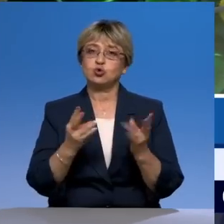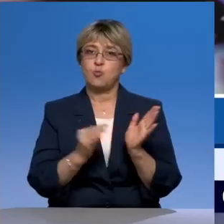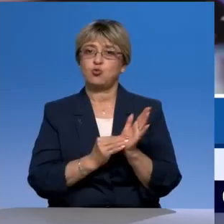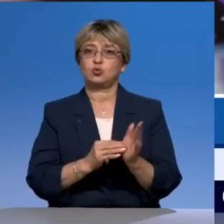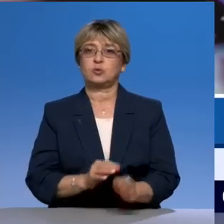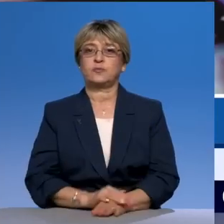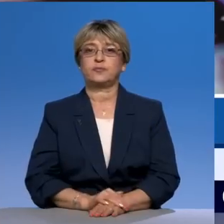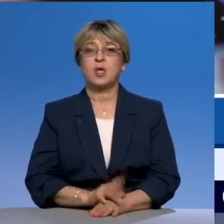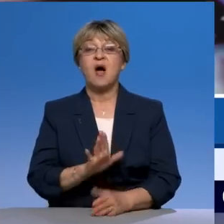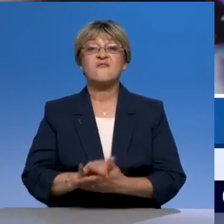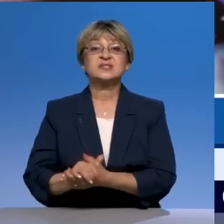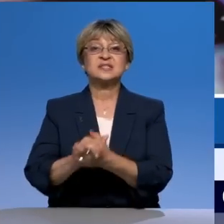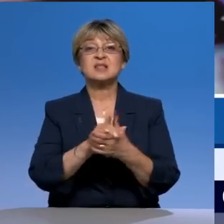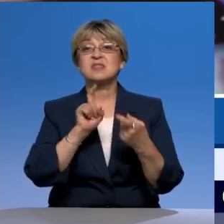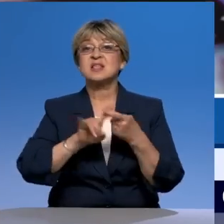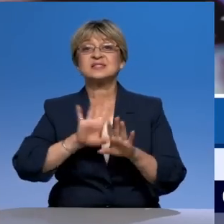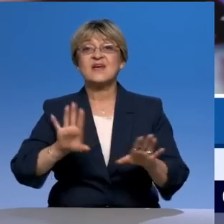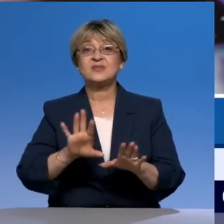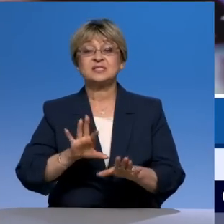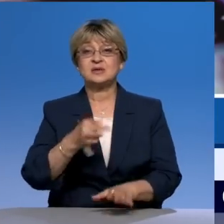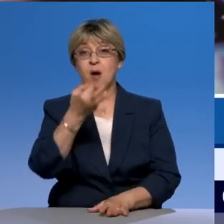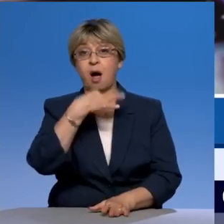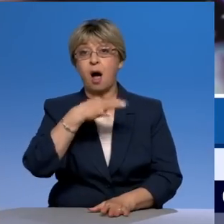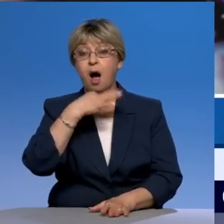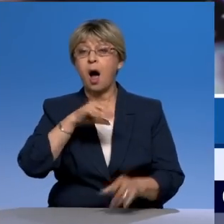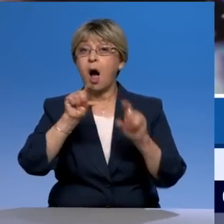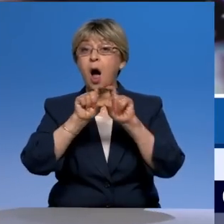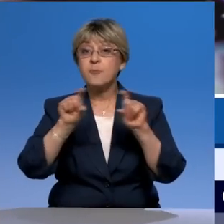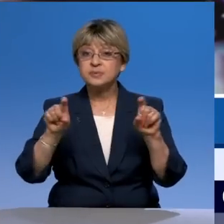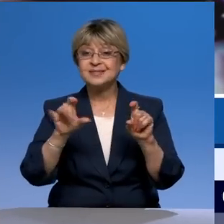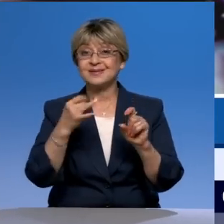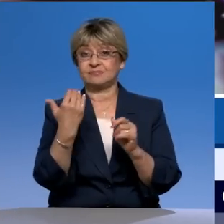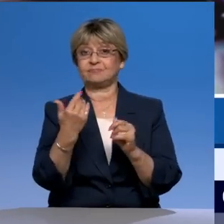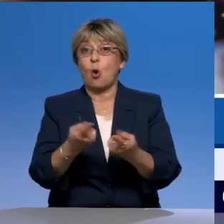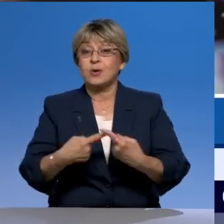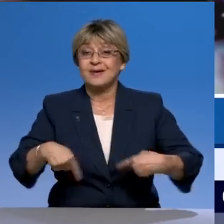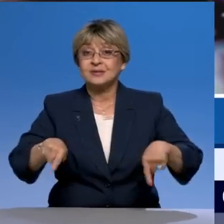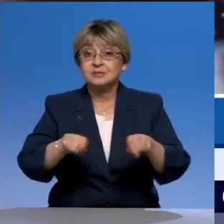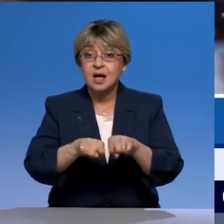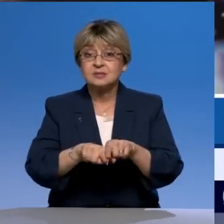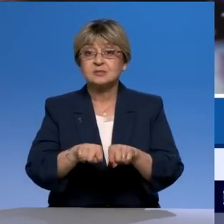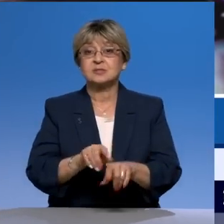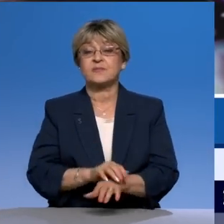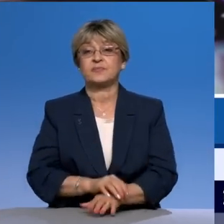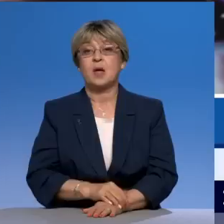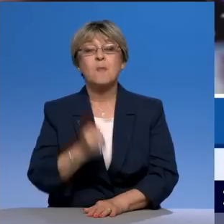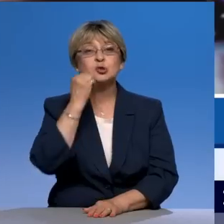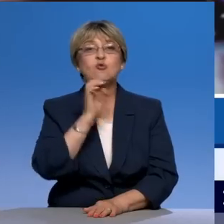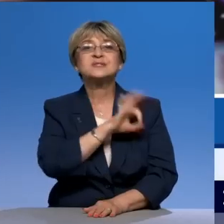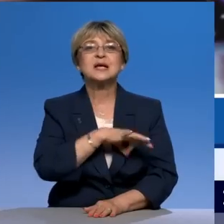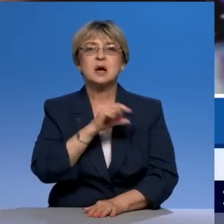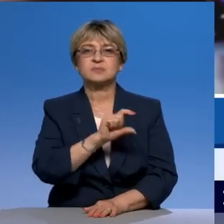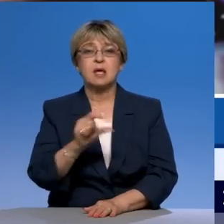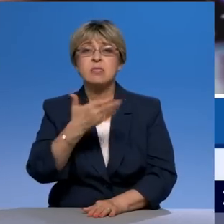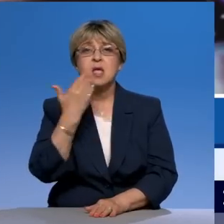заявили в Ассоциации независимых аптек и в Альянсе фармацевтических организаций. Вот МК приводит цитату. Нет